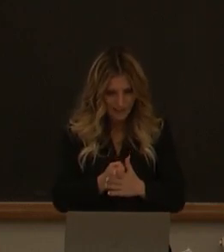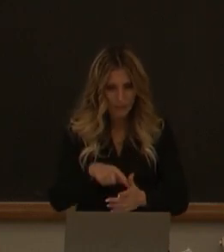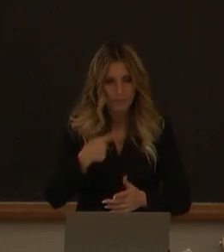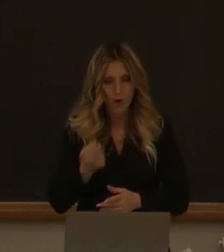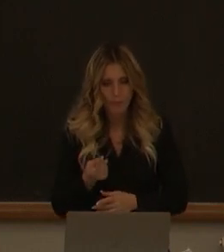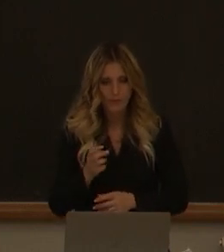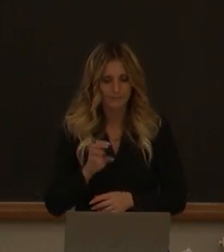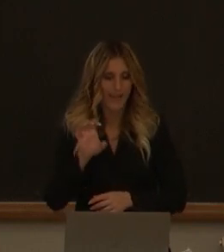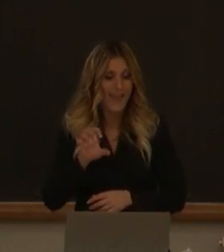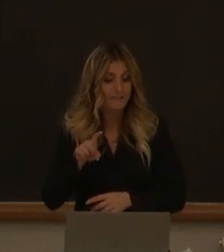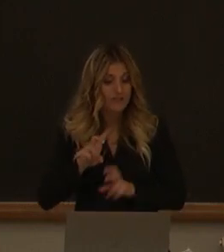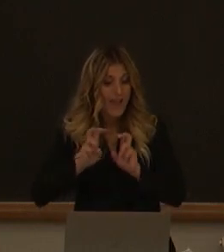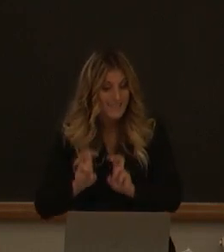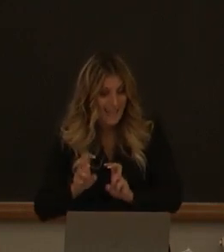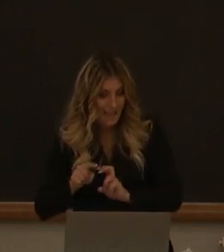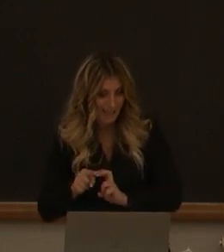all'efficienza energetica,